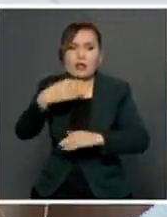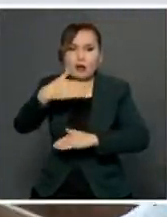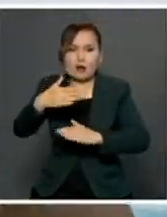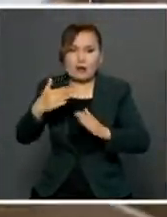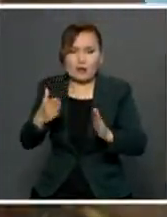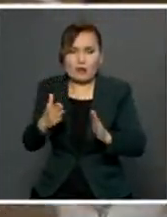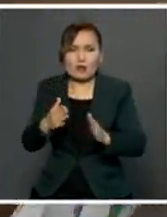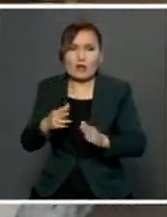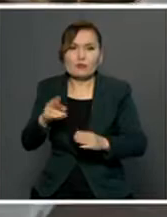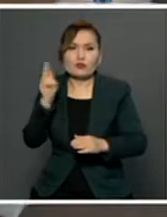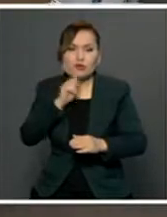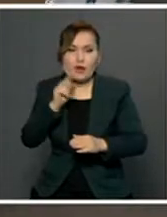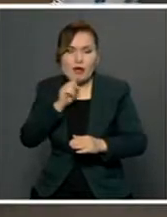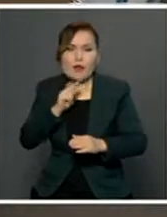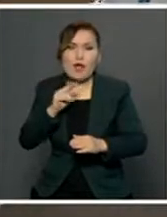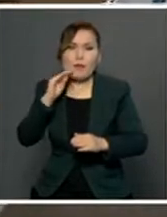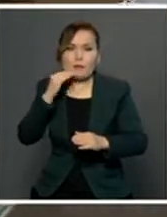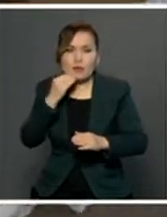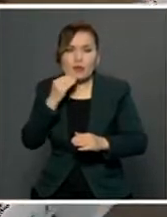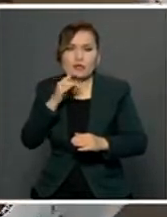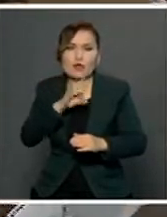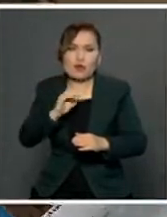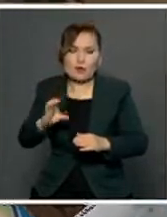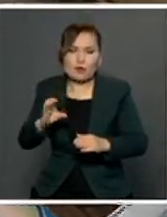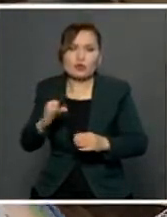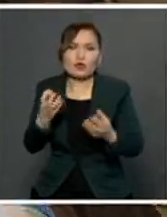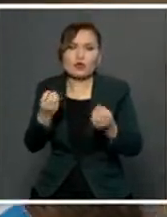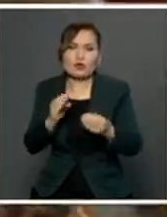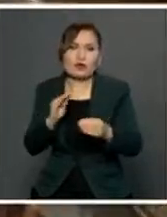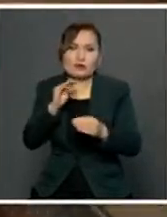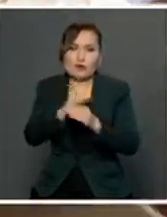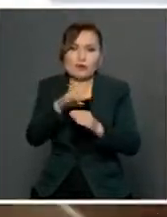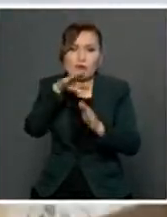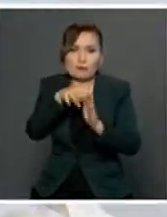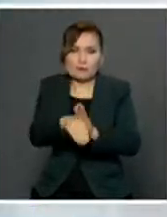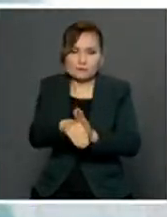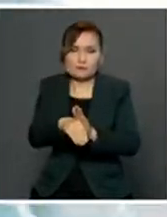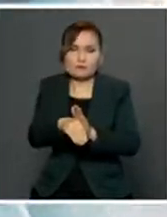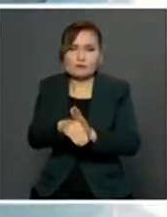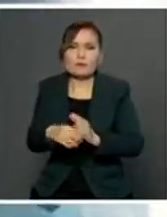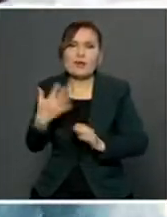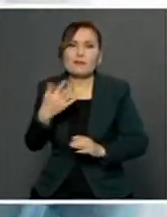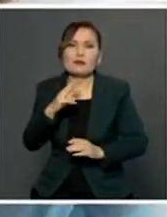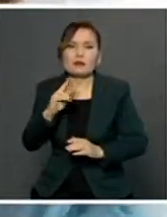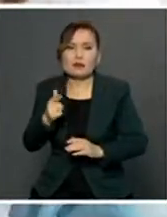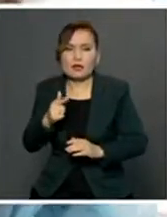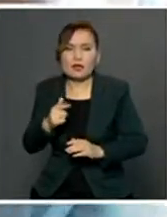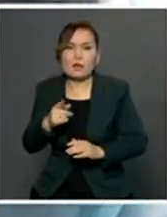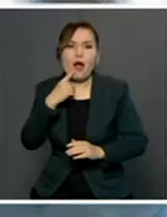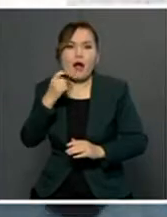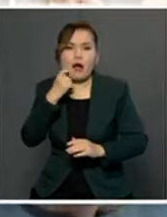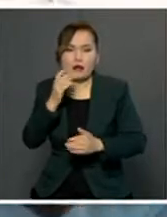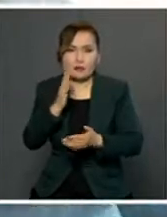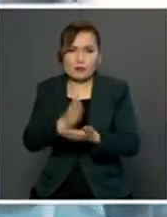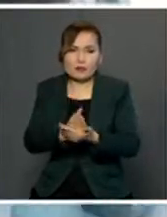шай, ұн, печенье, күріш, одан тыс 5 келі қант бар.